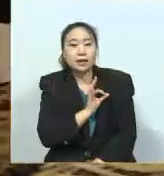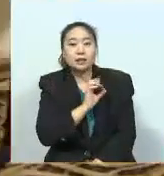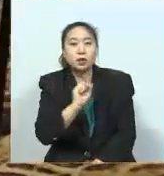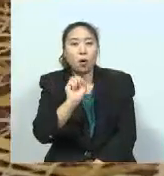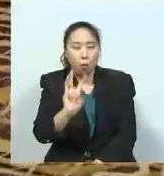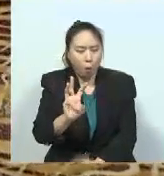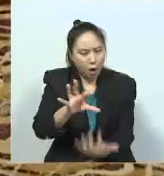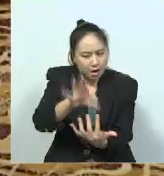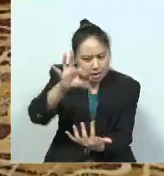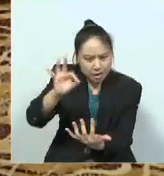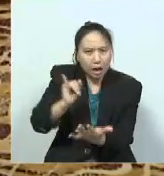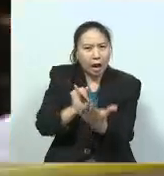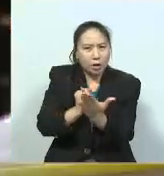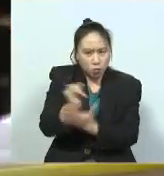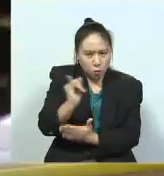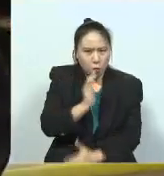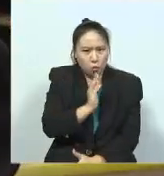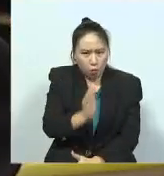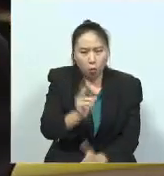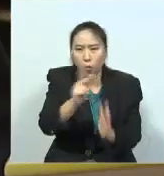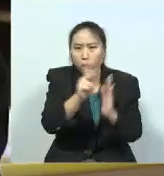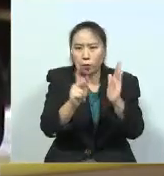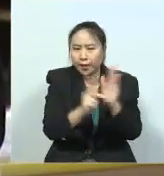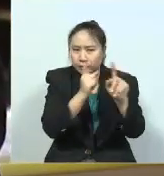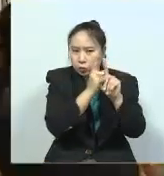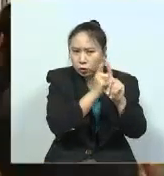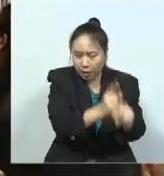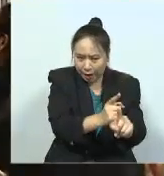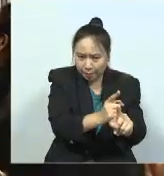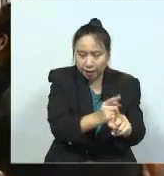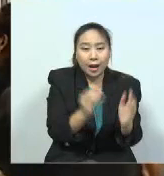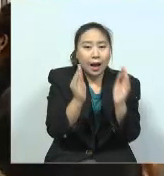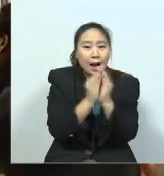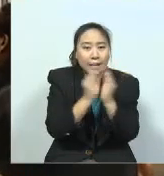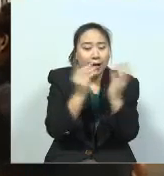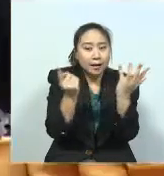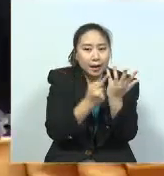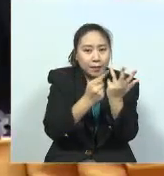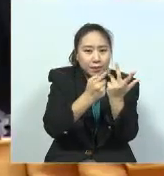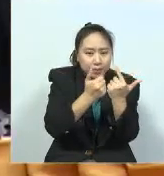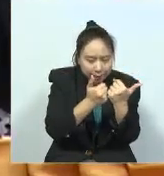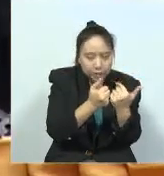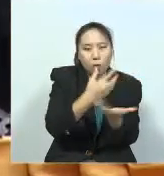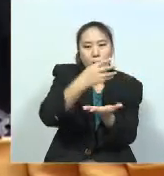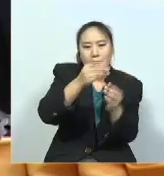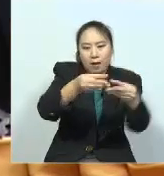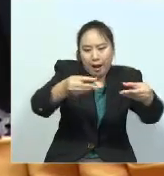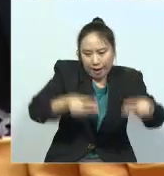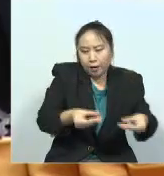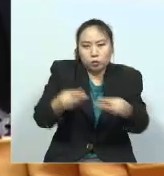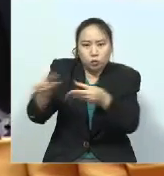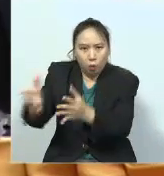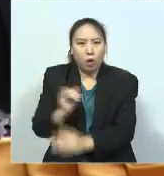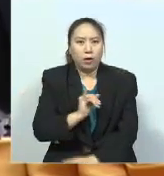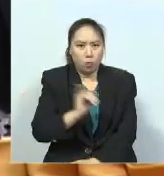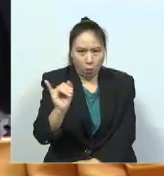ไปด้วยความสุจริตและเป็นไปตามกฎหมายรวมถึงรายงานผลการนับคะแนนอย่างถูกต้องโดยระบุว่าถึงแม้ว่าการคัด